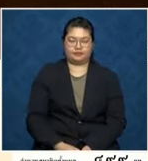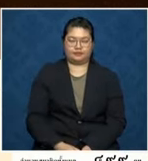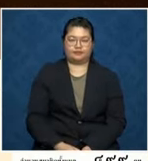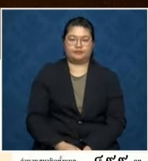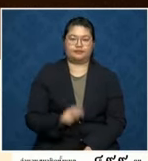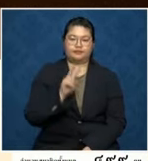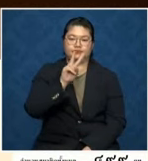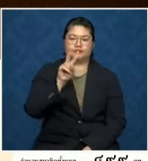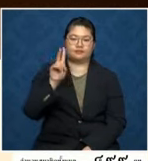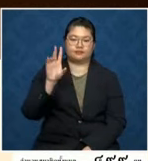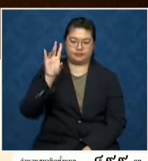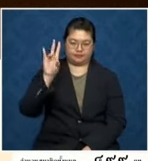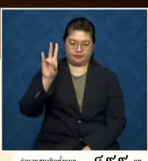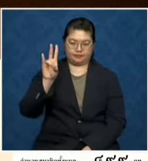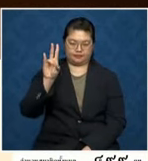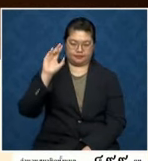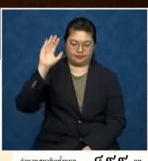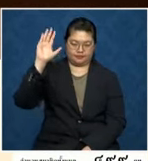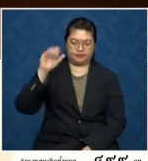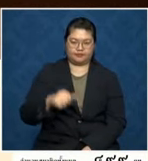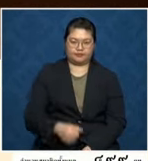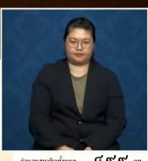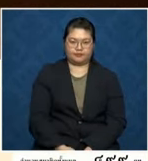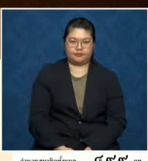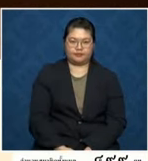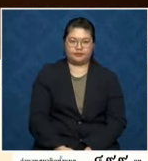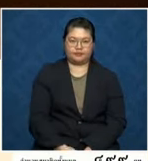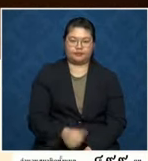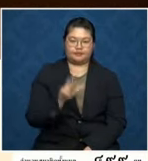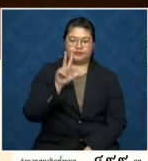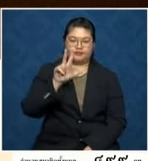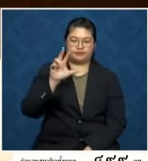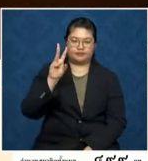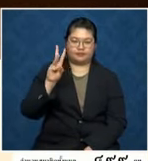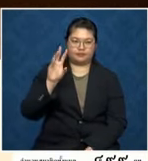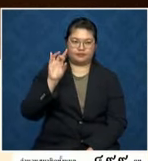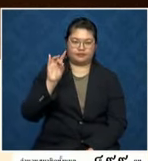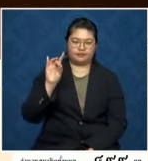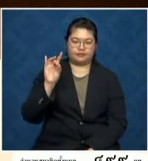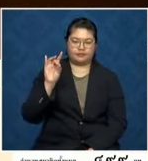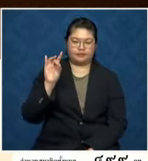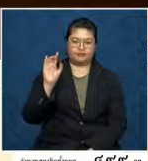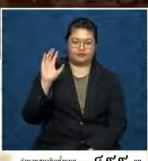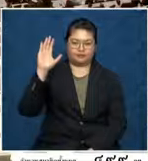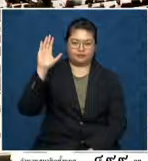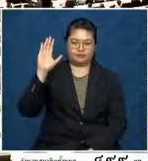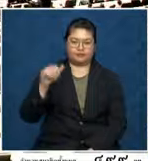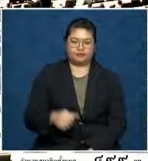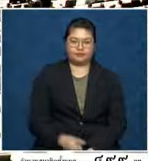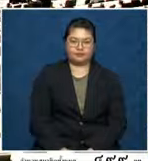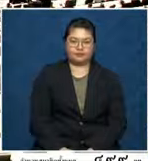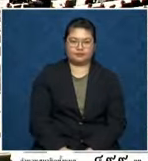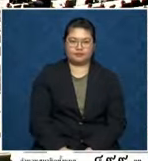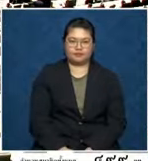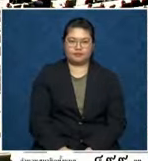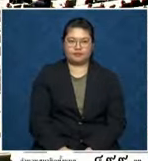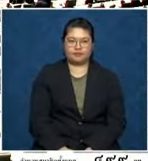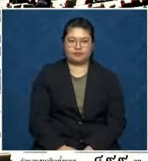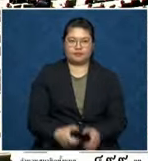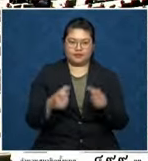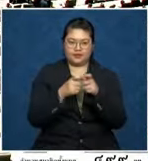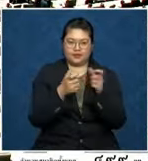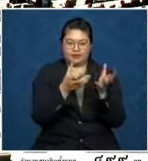ครับ227ปิยชาติแสดงตนครับ ท่านประธานครับ368สาตราแสดงตนครับ ครับ368ไปรับบัตรนะ